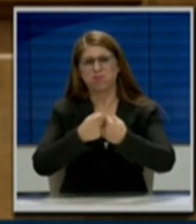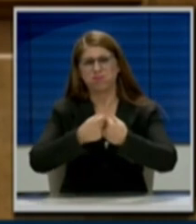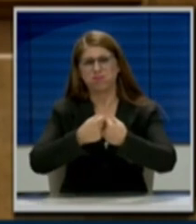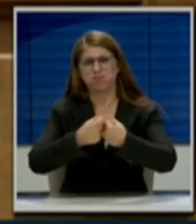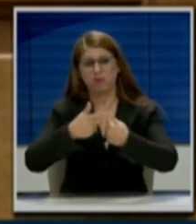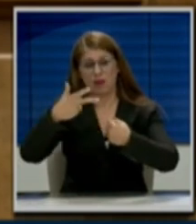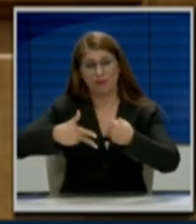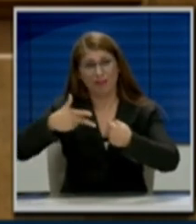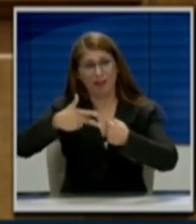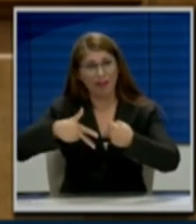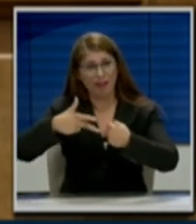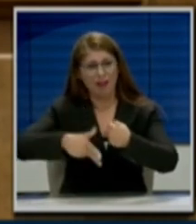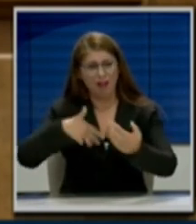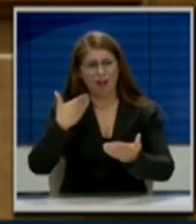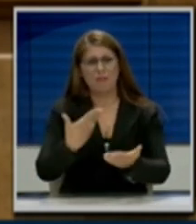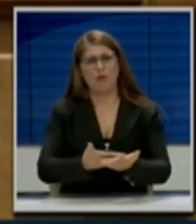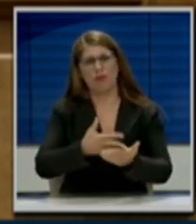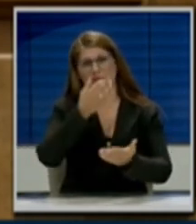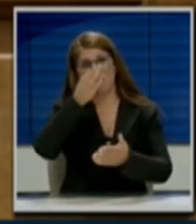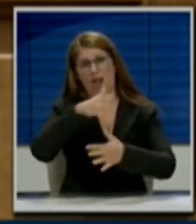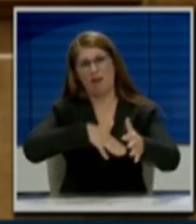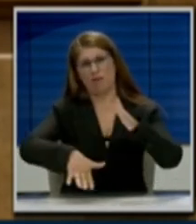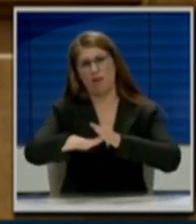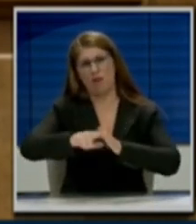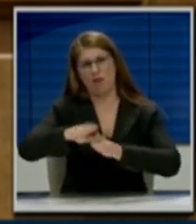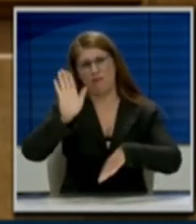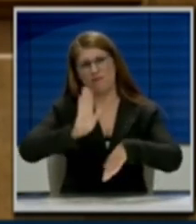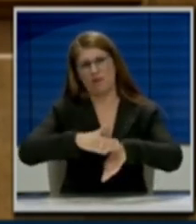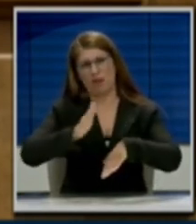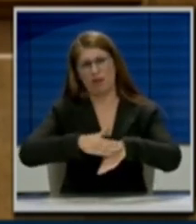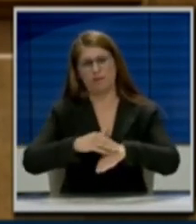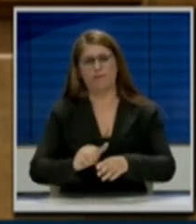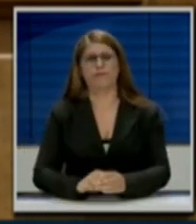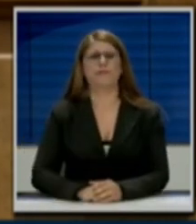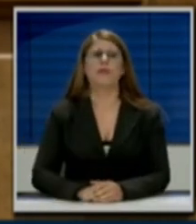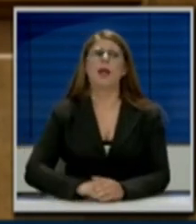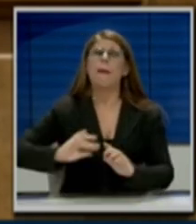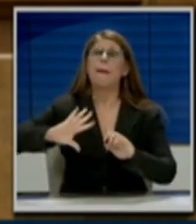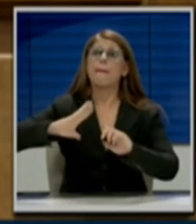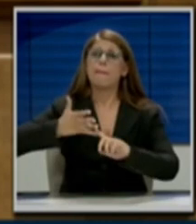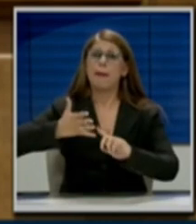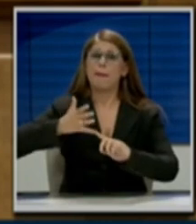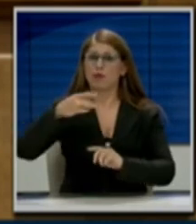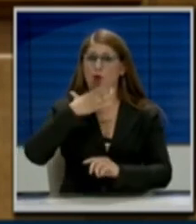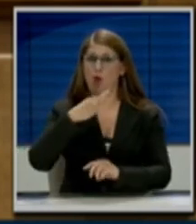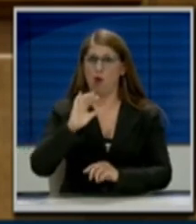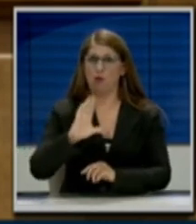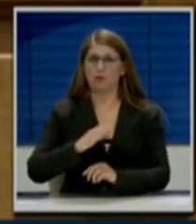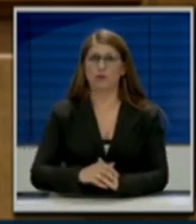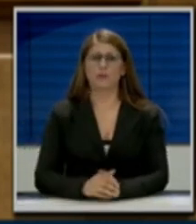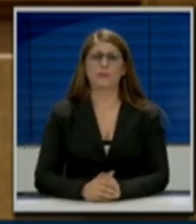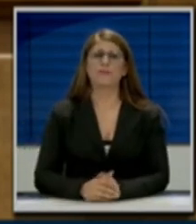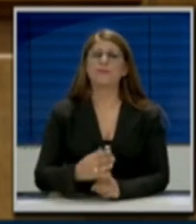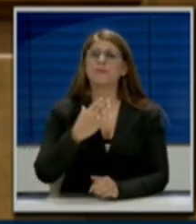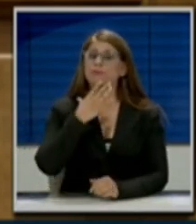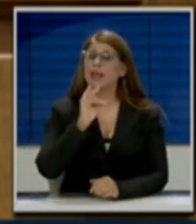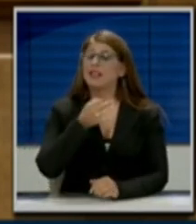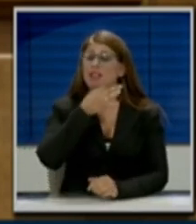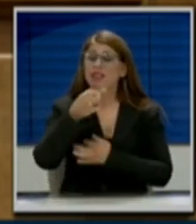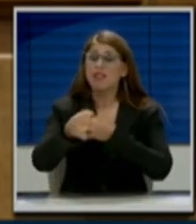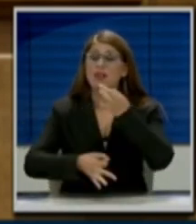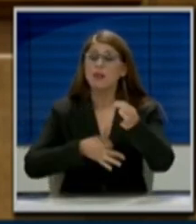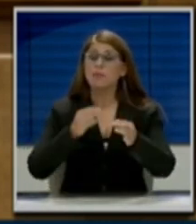το απέδειξαν περίτρανα. Πέμπτος λόγος. Γιατί δεν τοποθετηθήκατε για τις